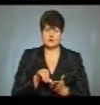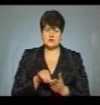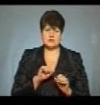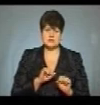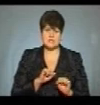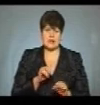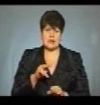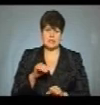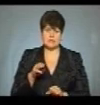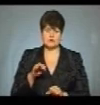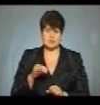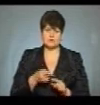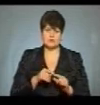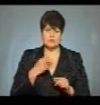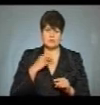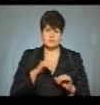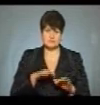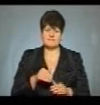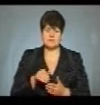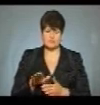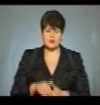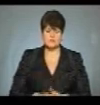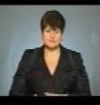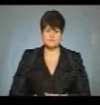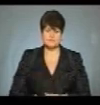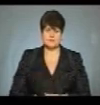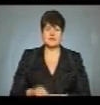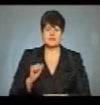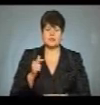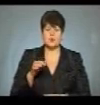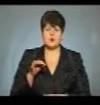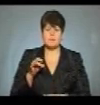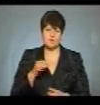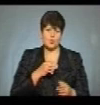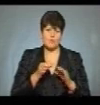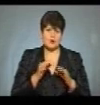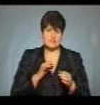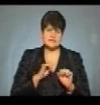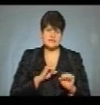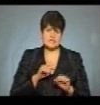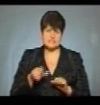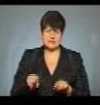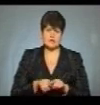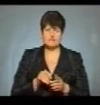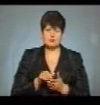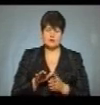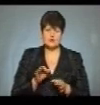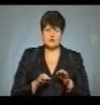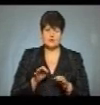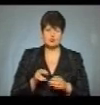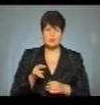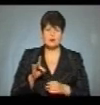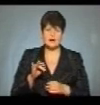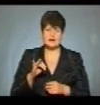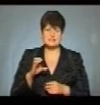захисника Літовчука в даному кримінальному провадженні? Відмовляю. Андрій Горбатюк, порадившись із захисниками, також відмовився від суду